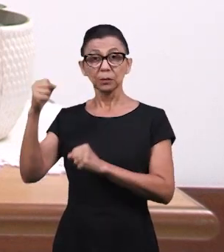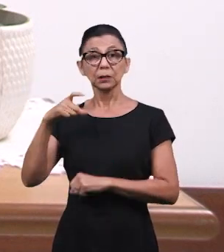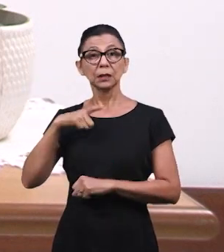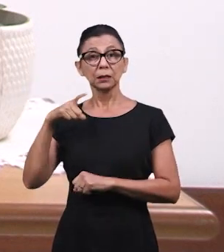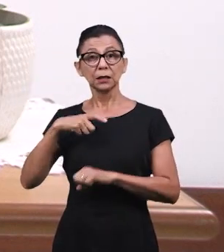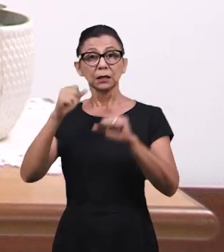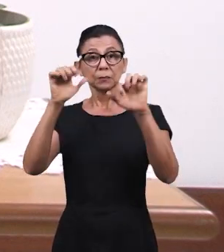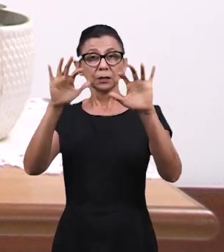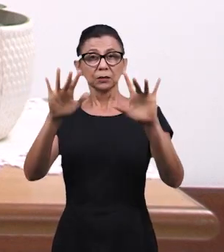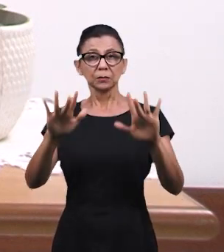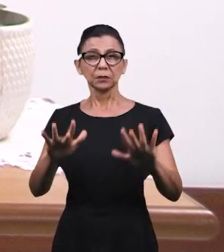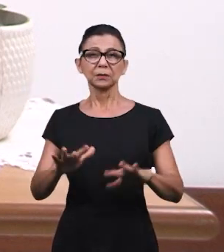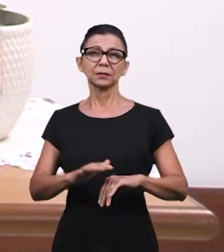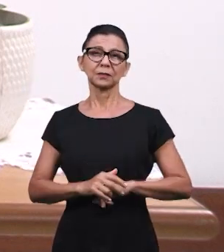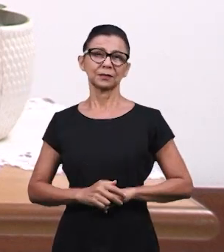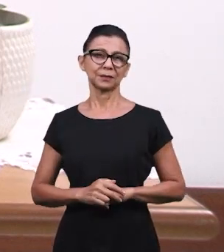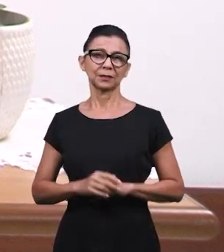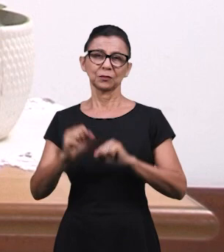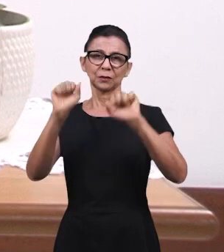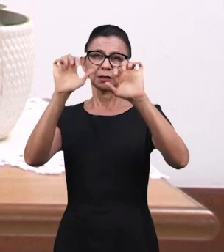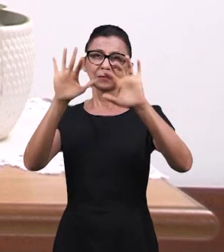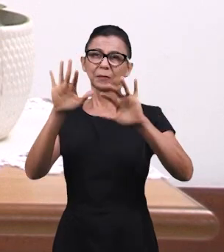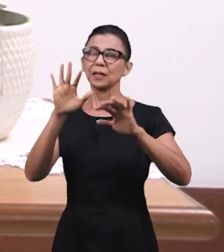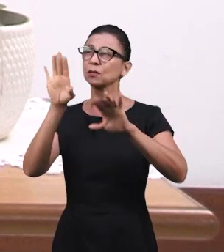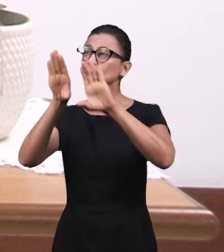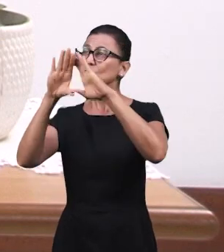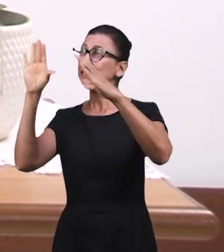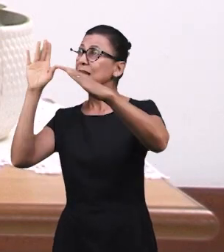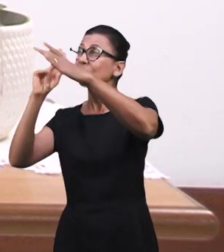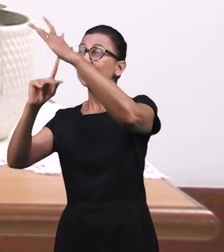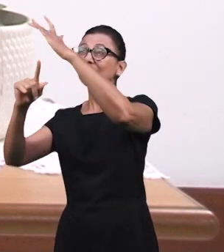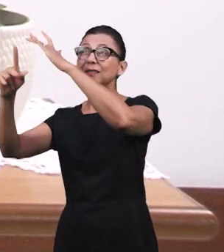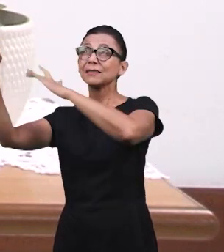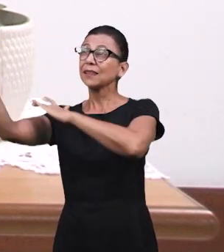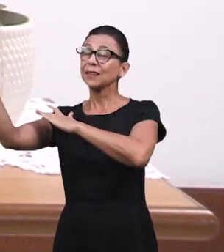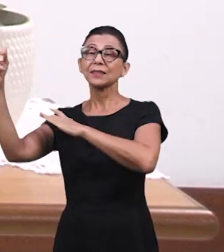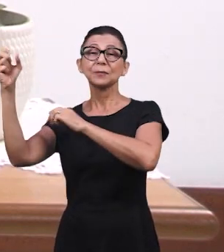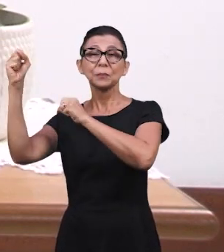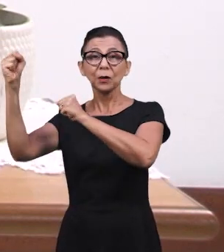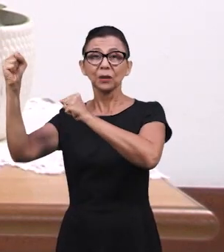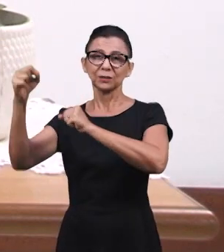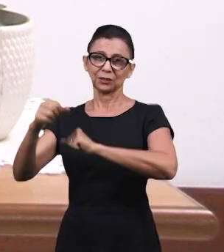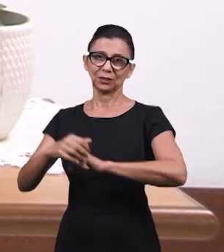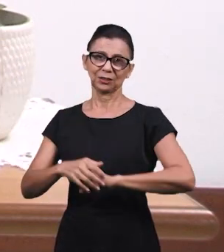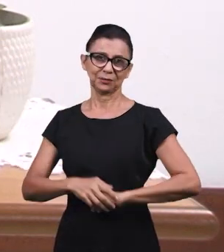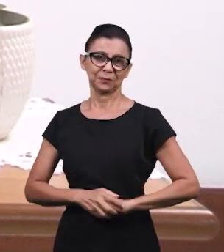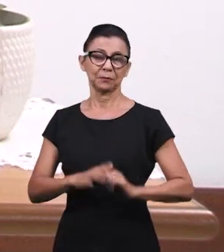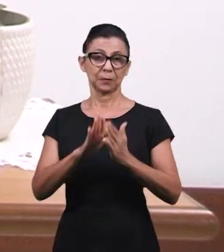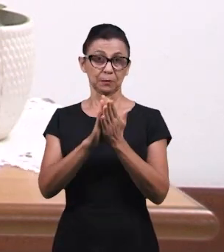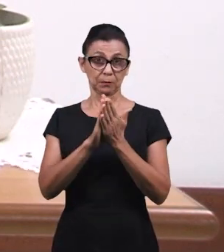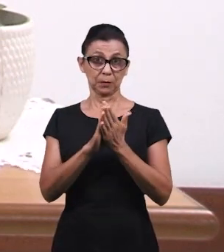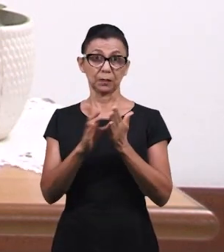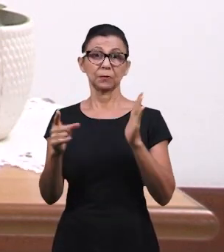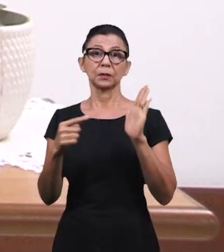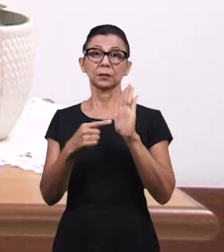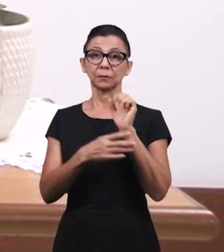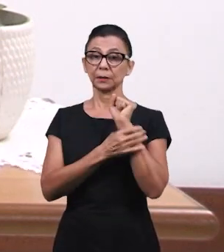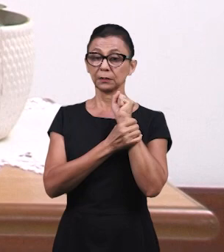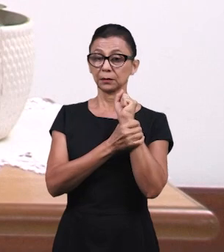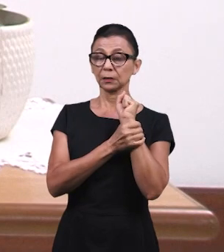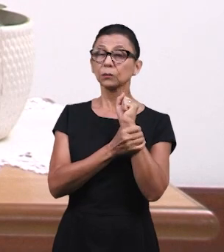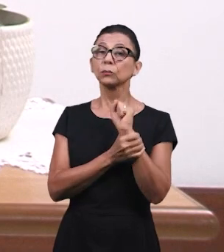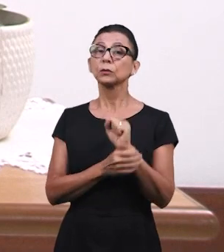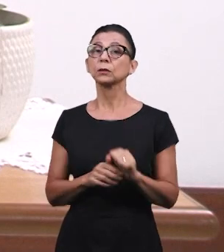вас благословениями вечными. И Библия, Слово Божие, оно уверяет нас, что когда